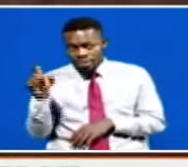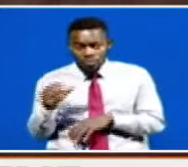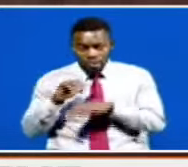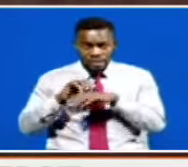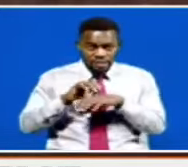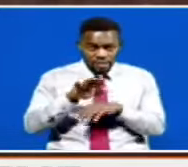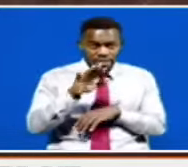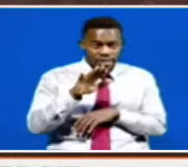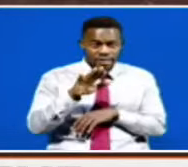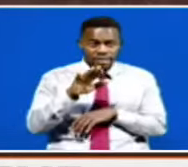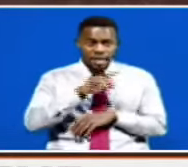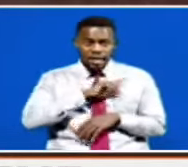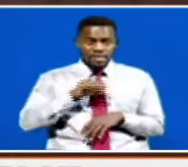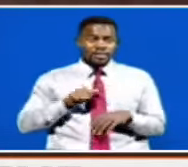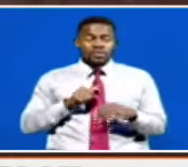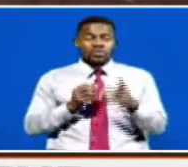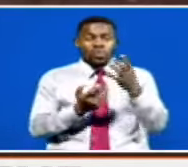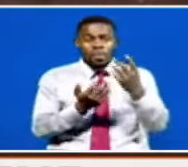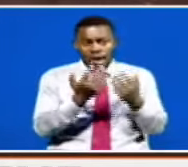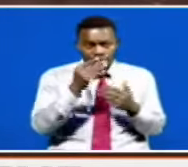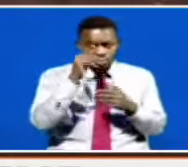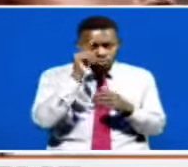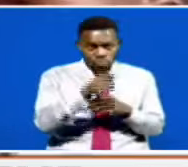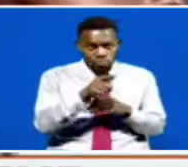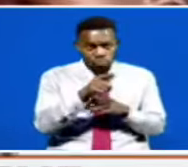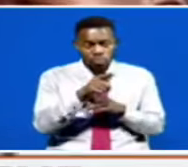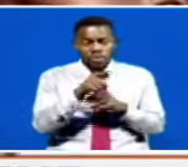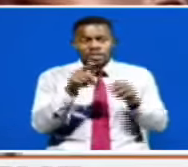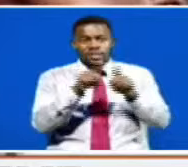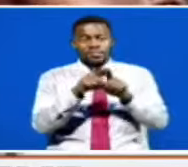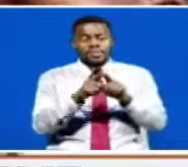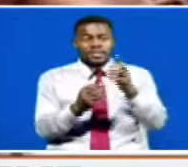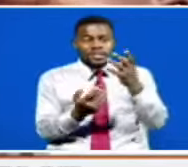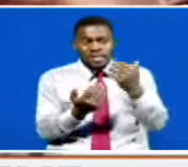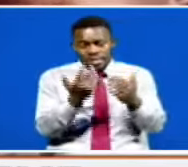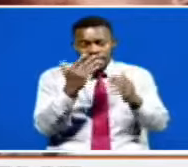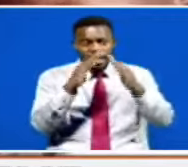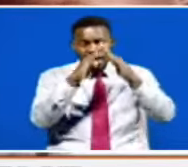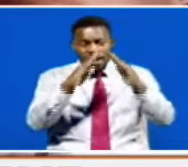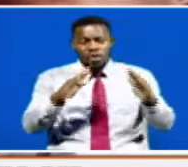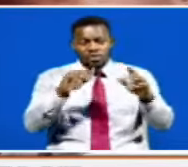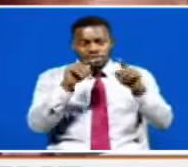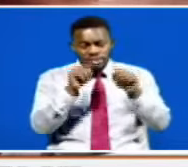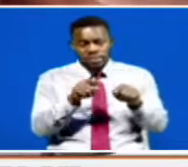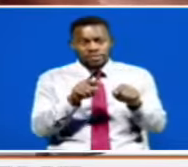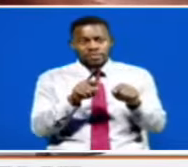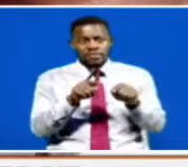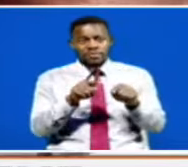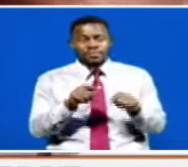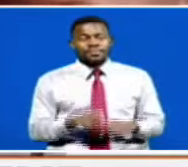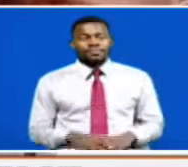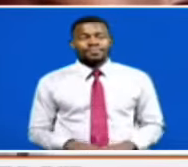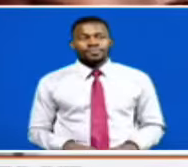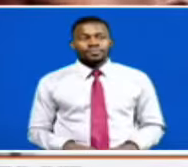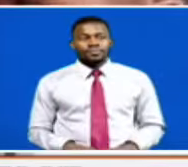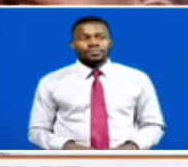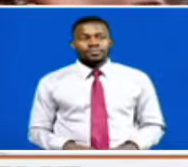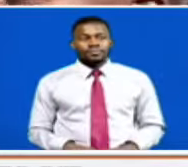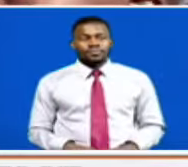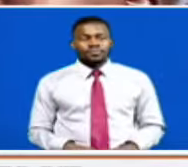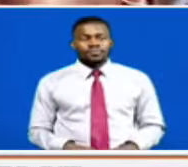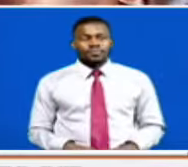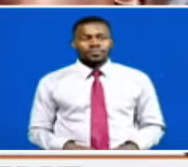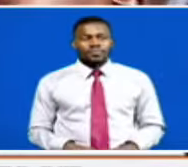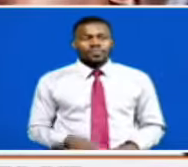tukuchome kwa nyumba. Tuchome boti yako. Ama tuchome huyu bwanako mwenye mko nayo.